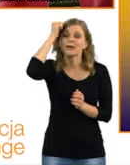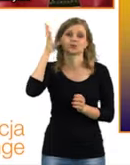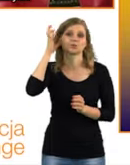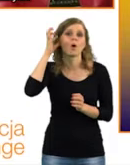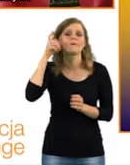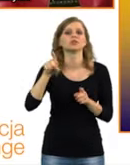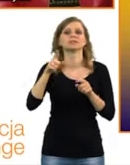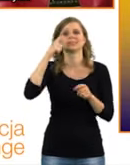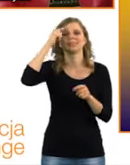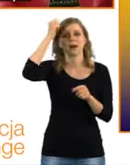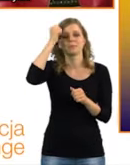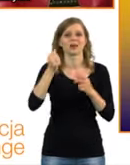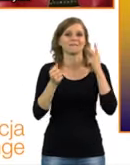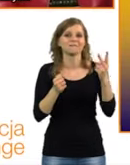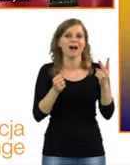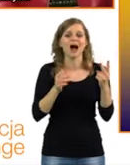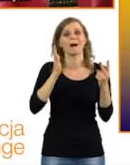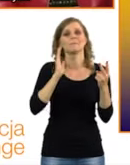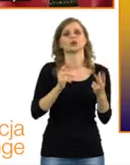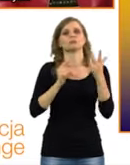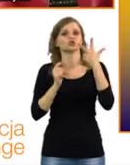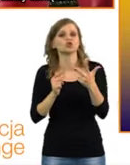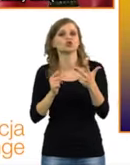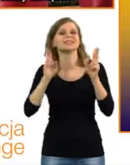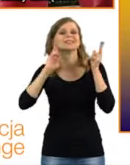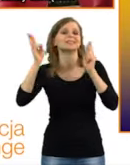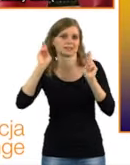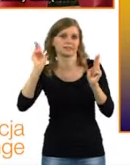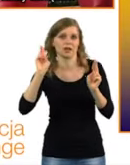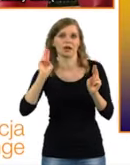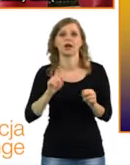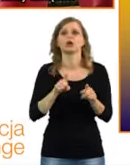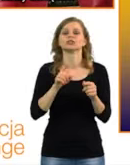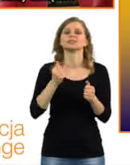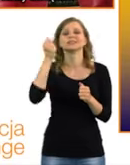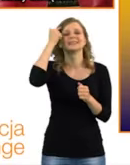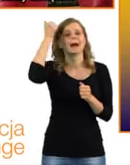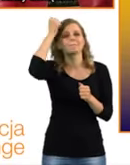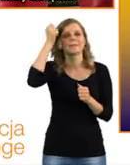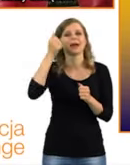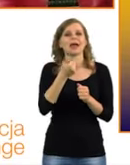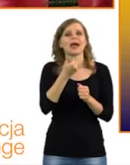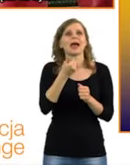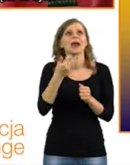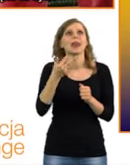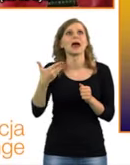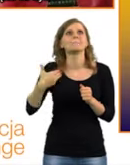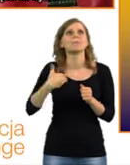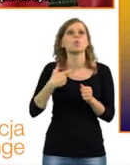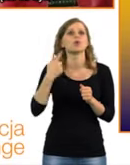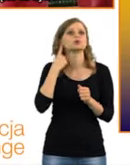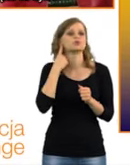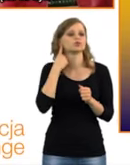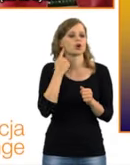zapamiętywanie dwóch, a potem trzech sygnałów akustycznych. Zapamiętywanie liczby dźwięków. Czy